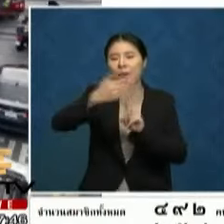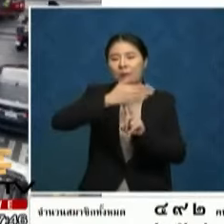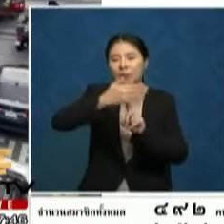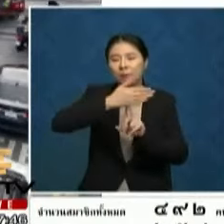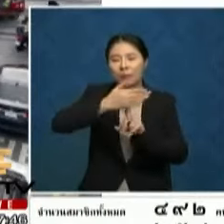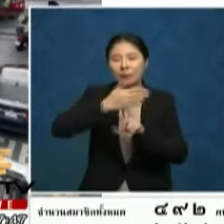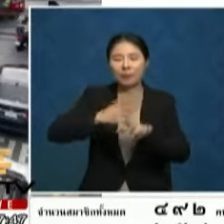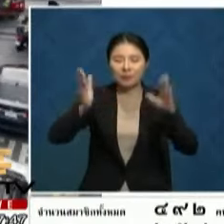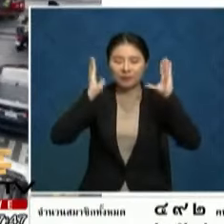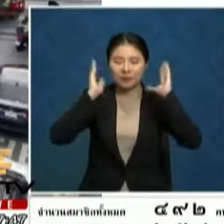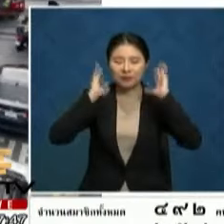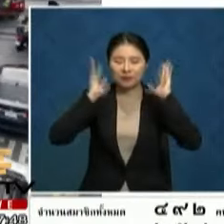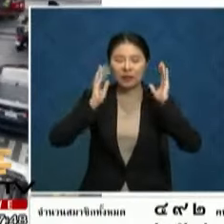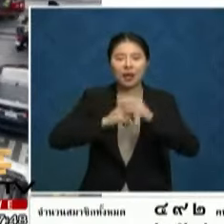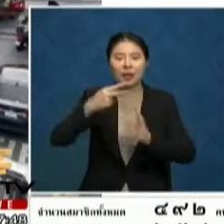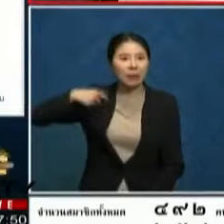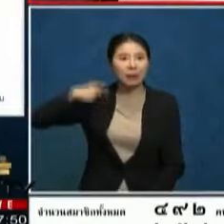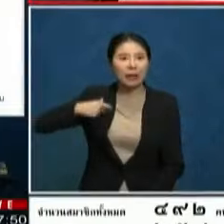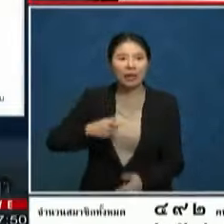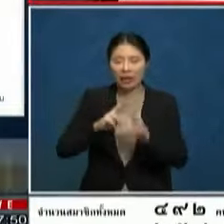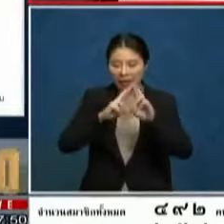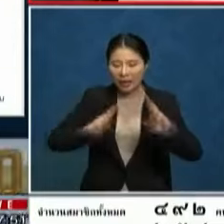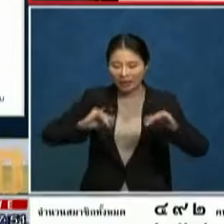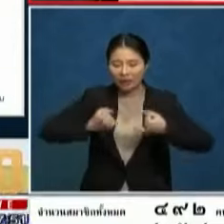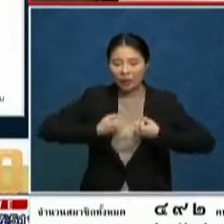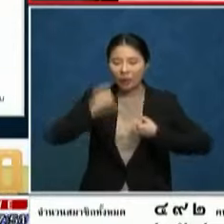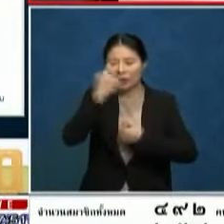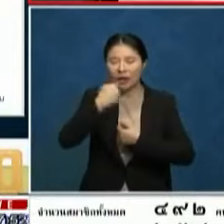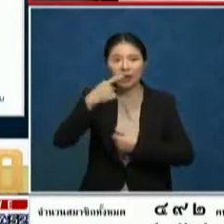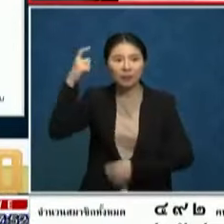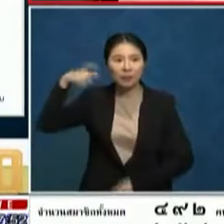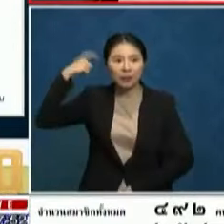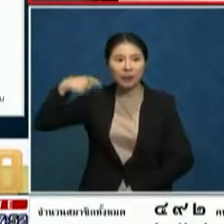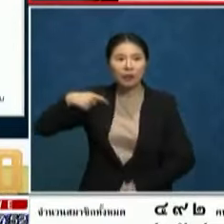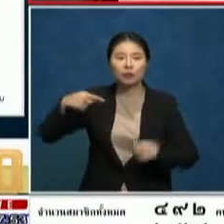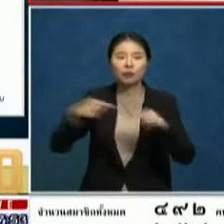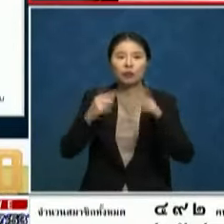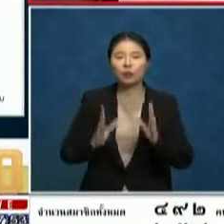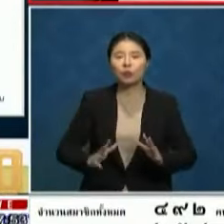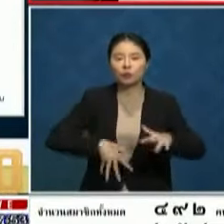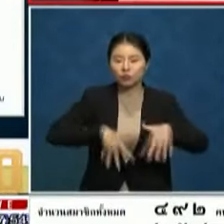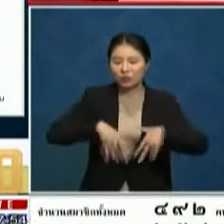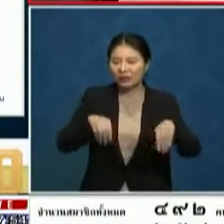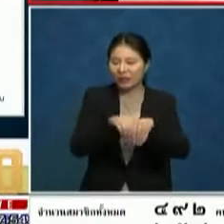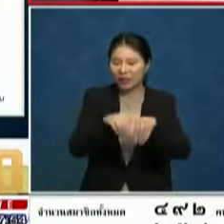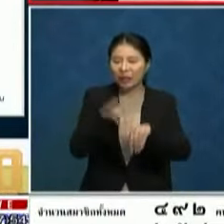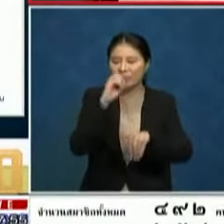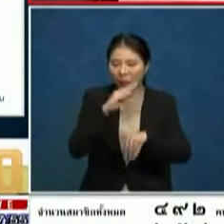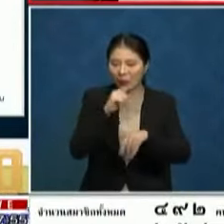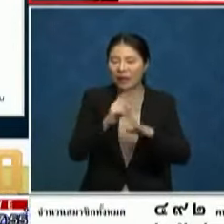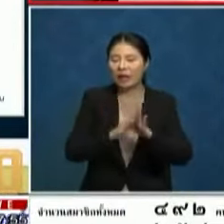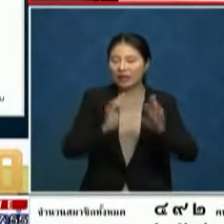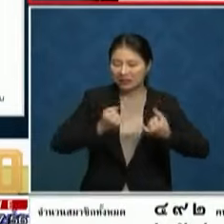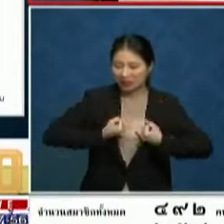เนี่ยกี่แผงเจ้าของตลาดคือใครใช่ไหมฮะแล้วก็เจ้าหน้าที่